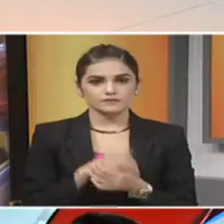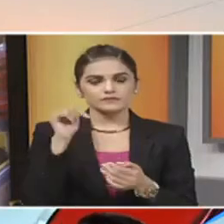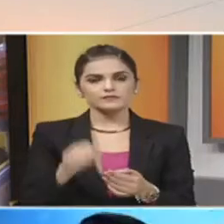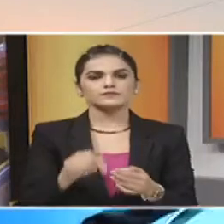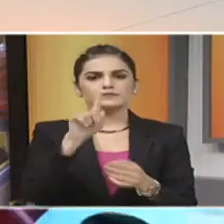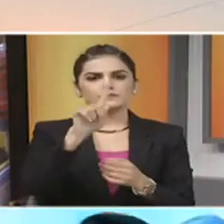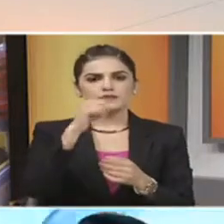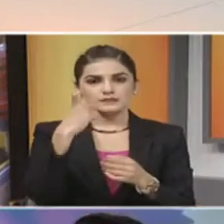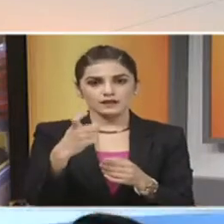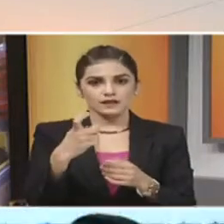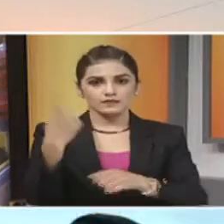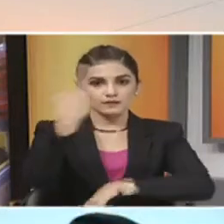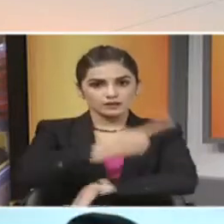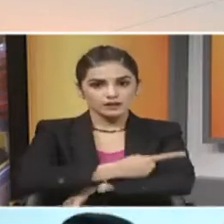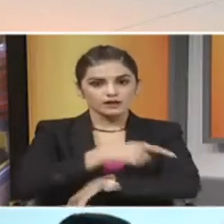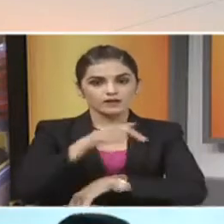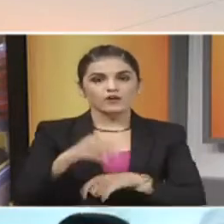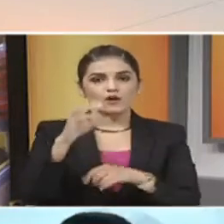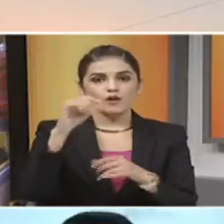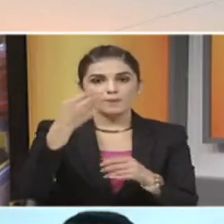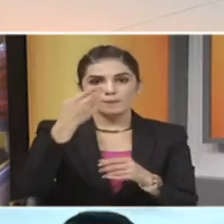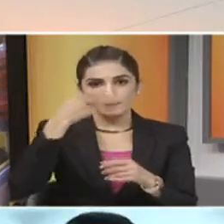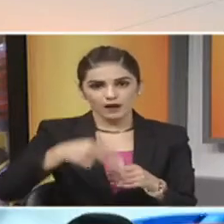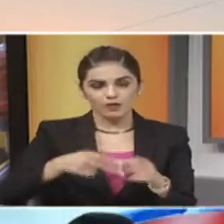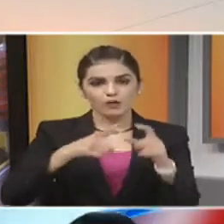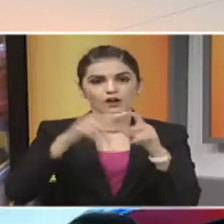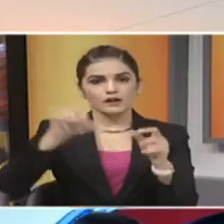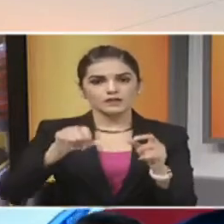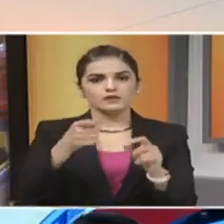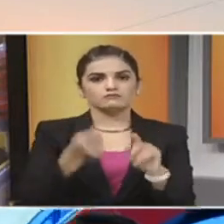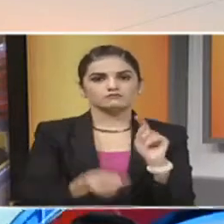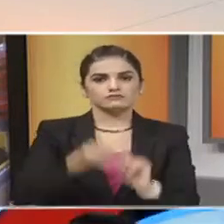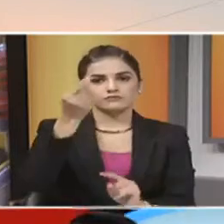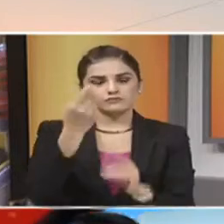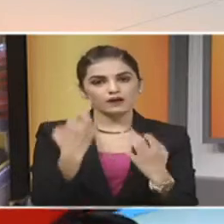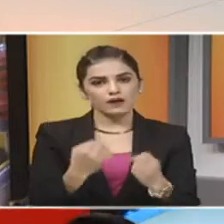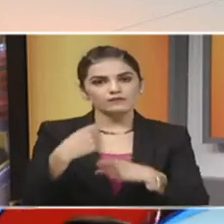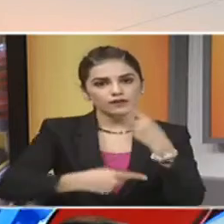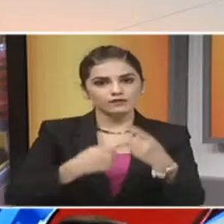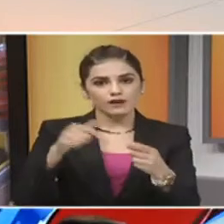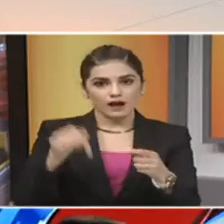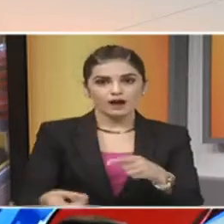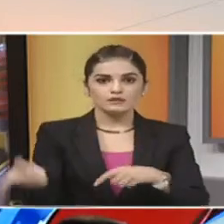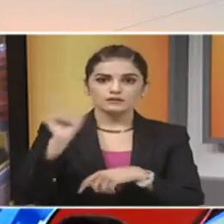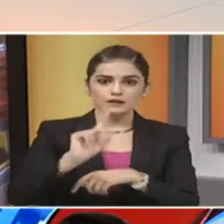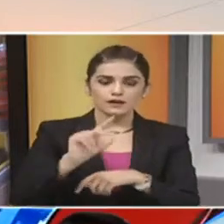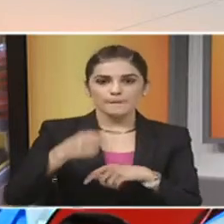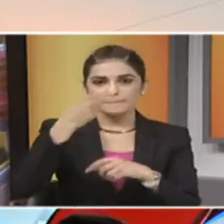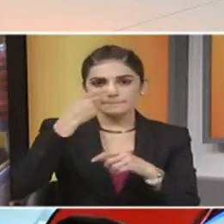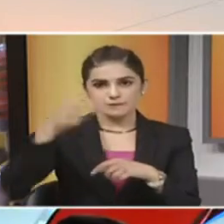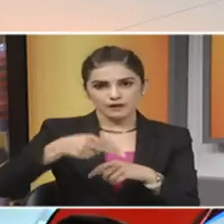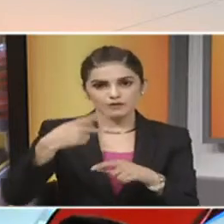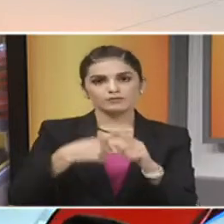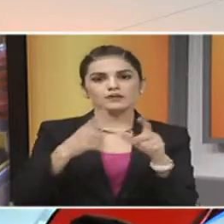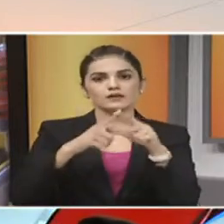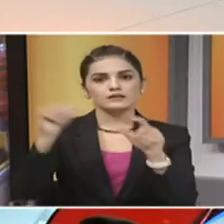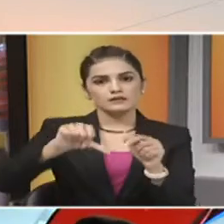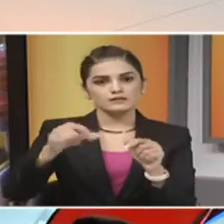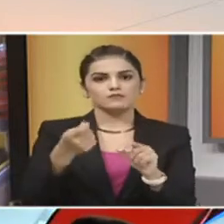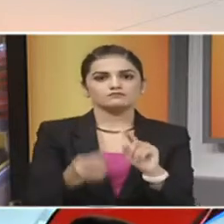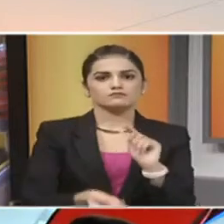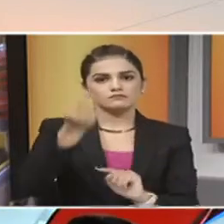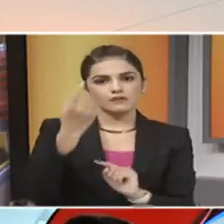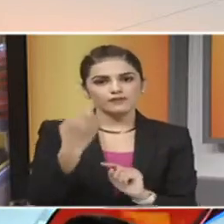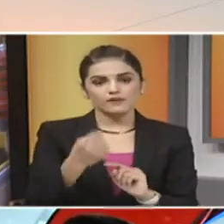कुछ सत्रों में वृद्धि तेल के दामों में जबरदस्त इजाफा हुआ है आज फिर पेट्रोल डीजल के दाम